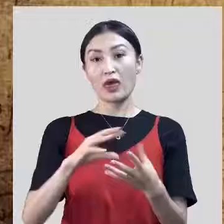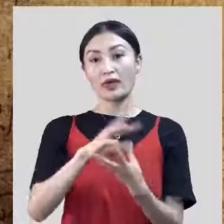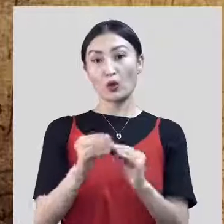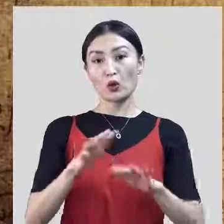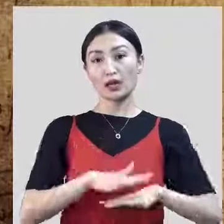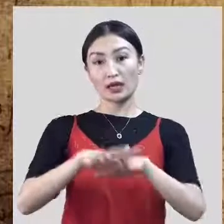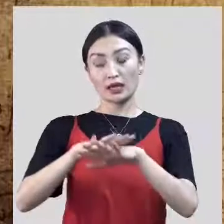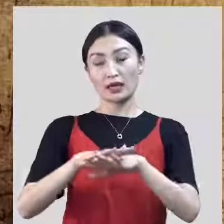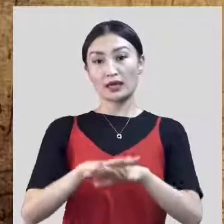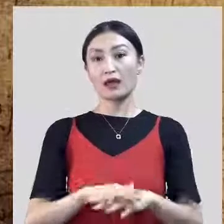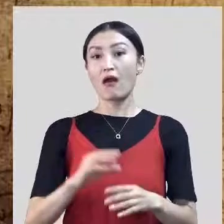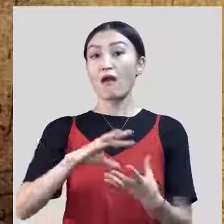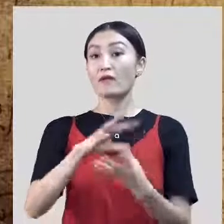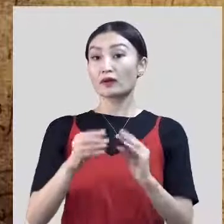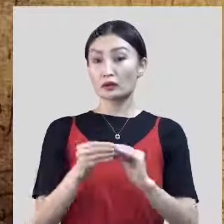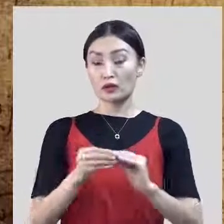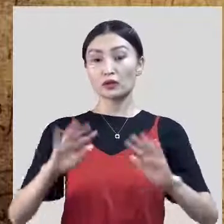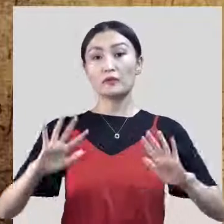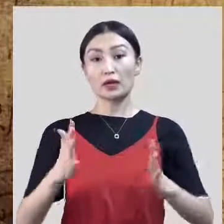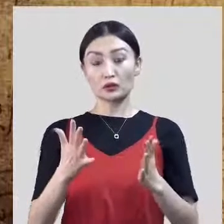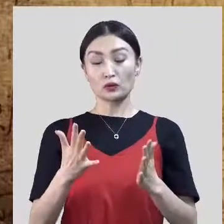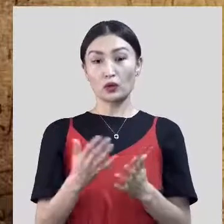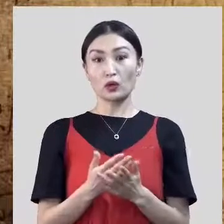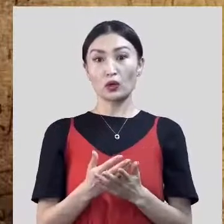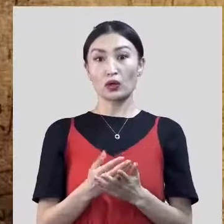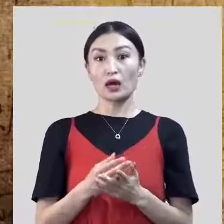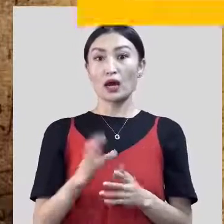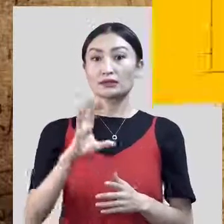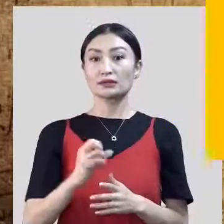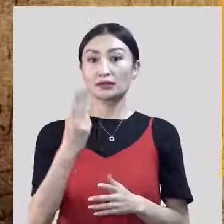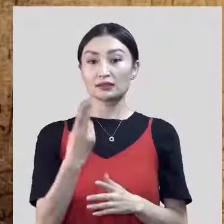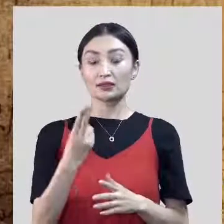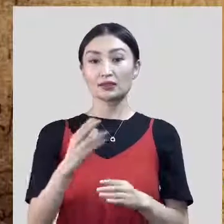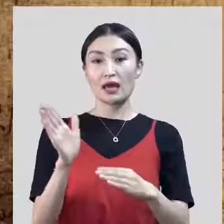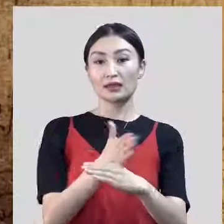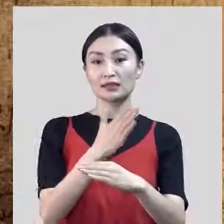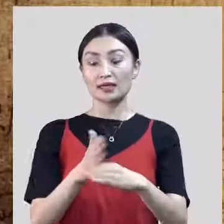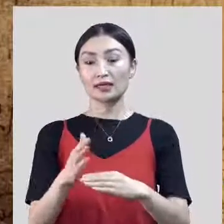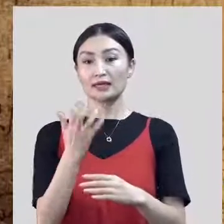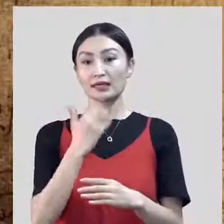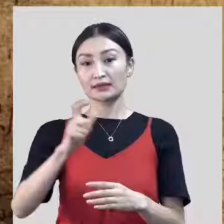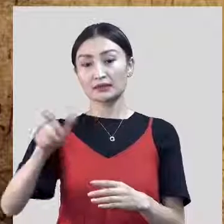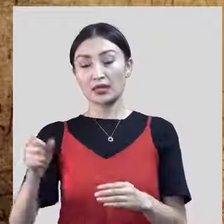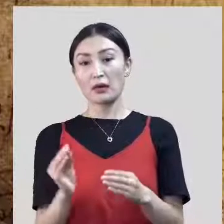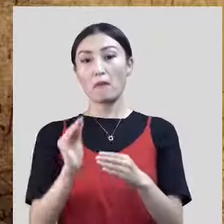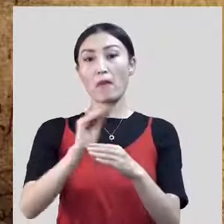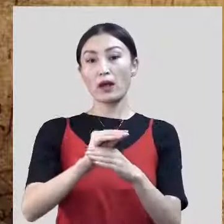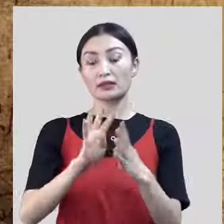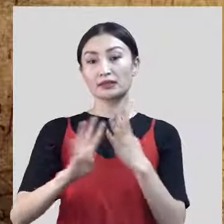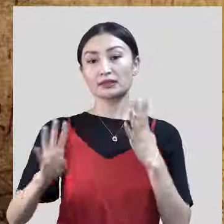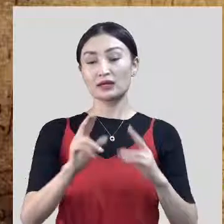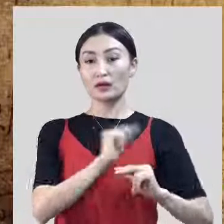реформы и так в результате происходит социальное расслоение крестьян пополнение рядов